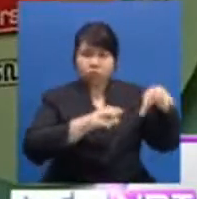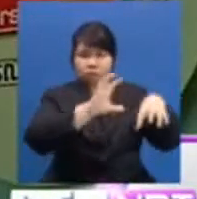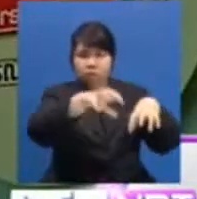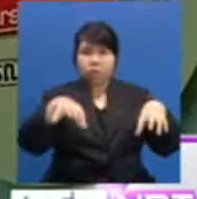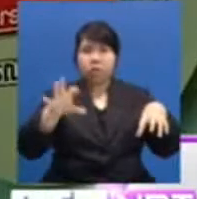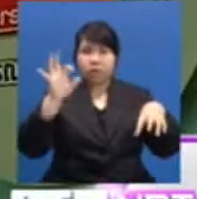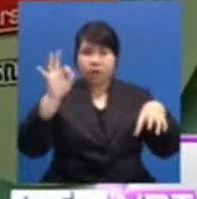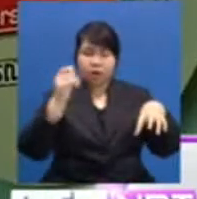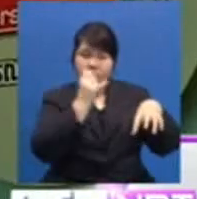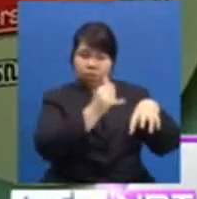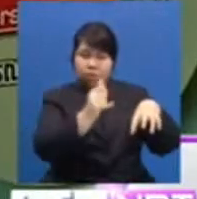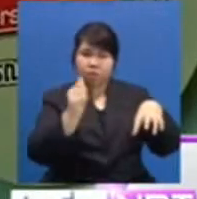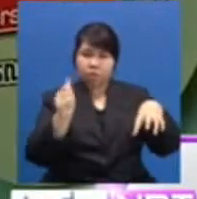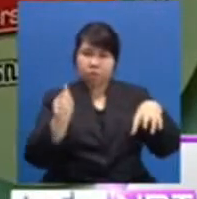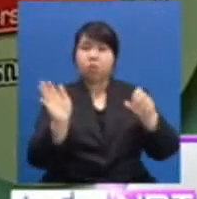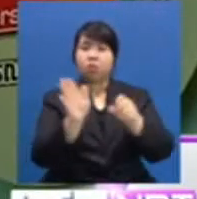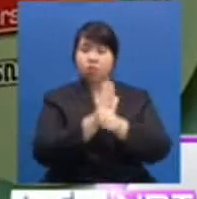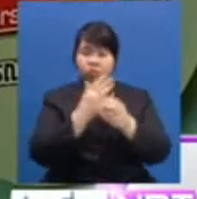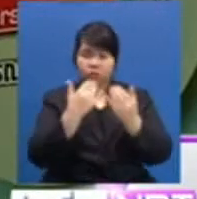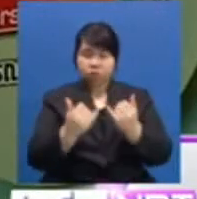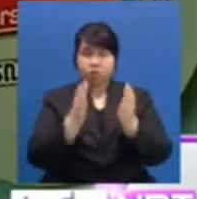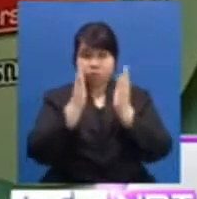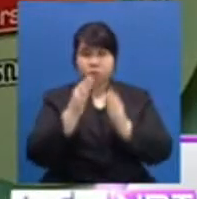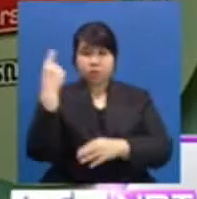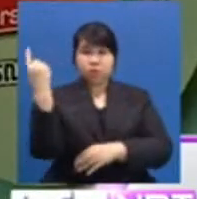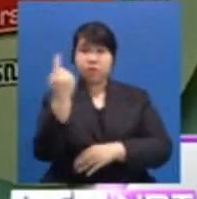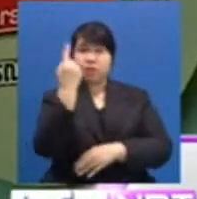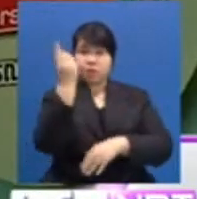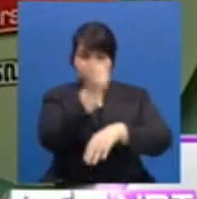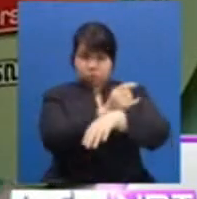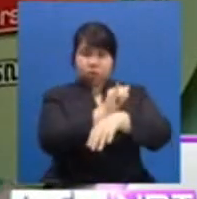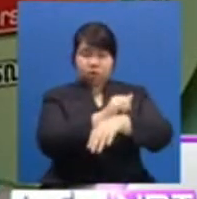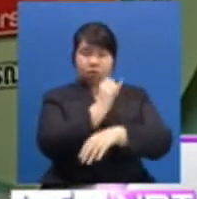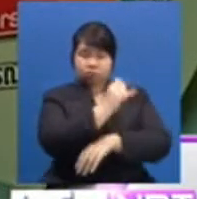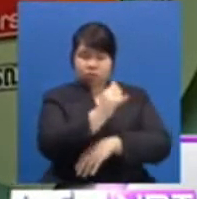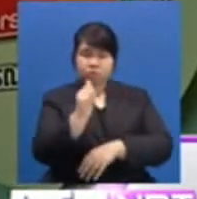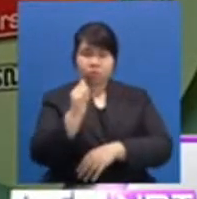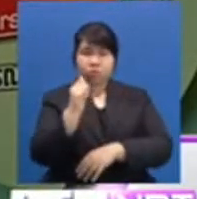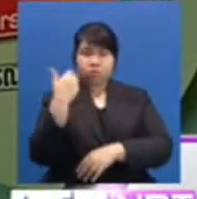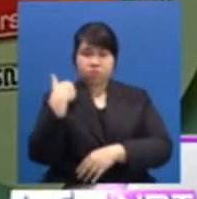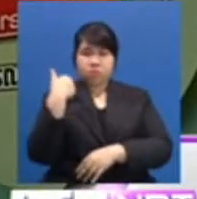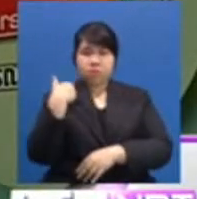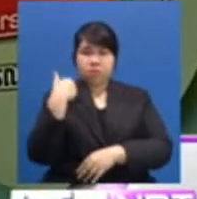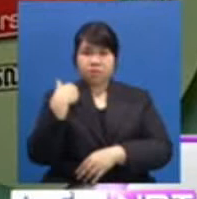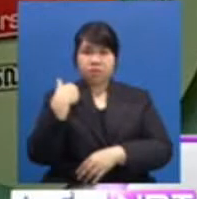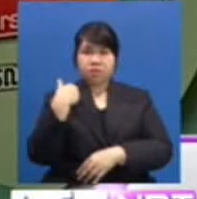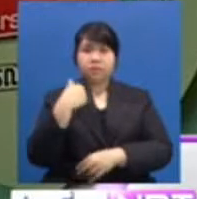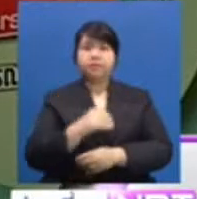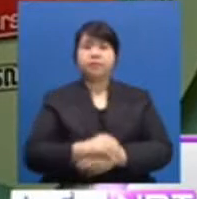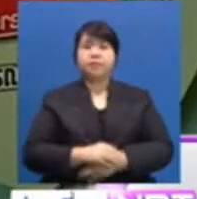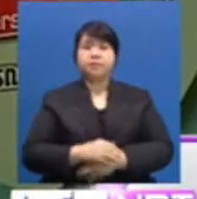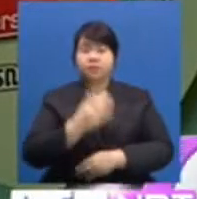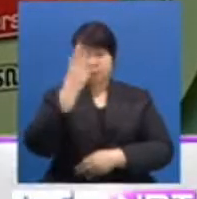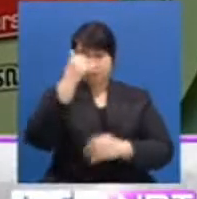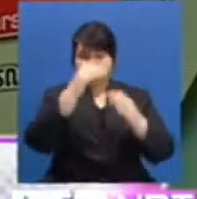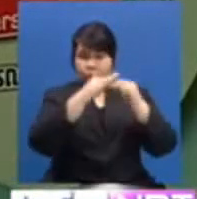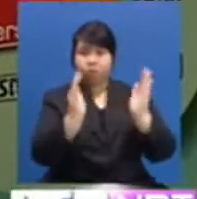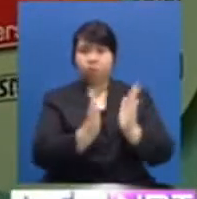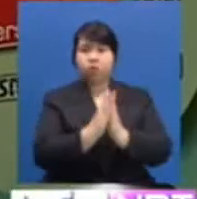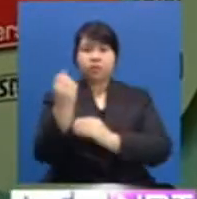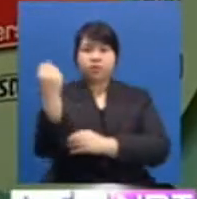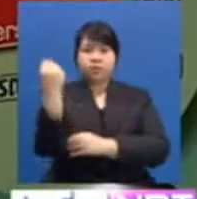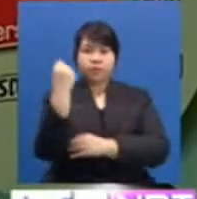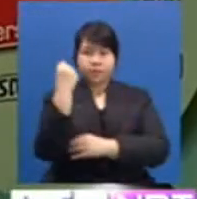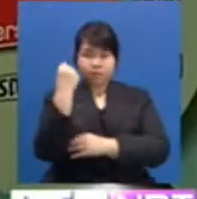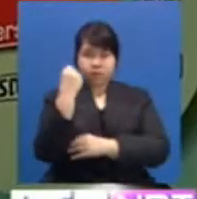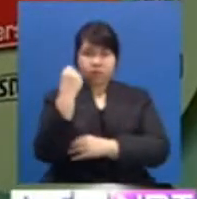ณะนี้ก็มีคนที่ไปเที่ยวพระนครศรีอยุธยาเพื่อที่จะไปไหว้พระนี่ก็เป็นส่วนหนึ่งที่ทำให้วัดได้มีความเข้มแข็งวั